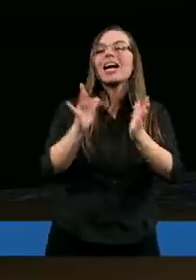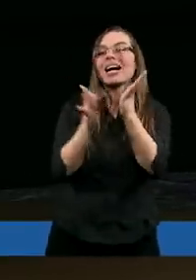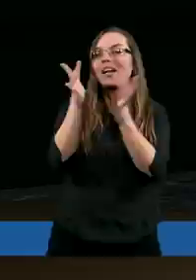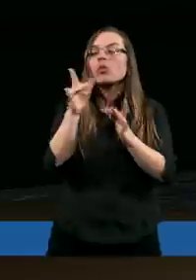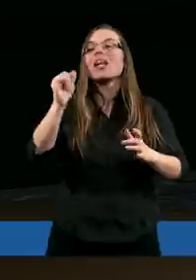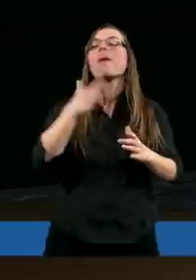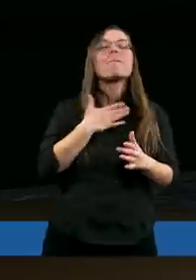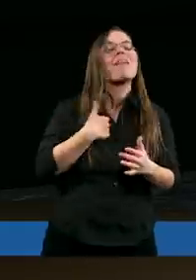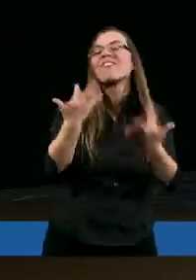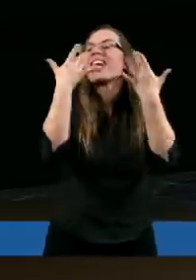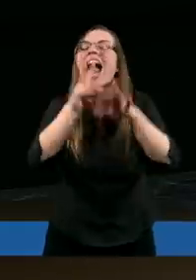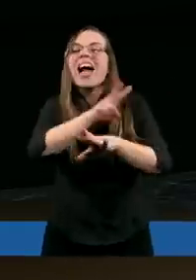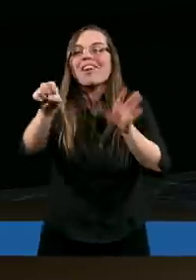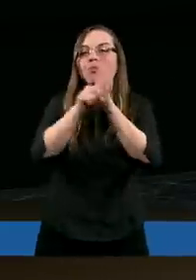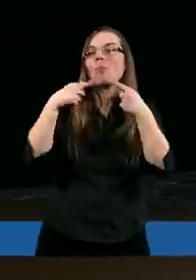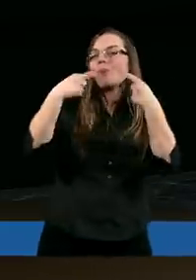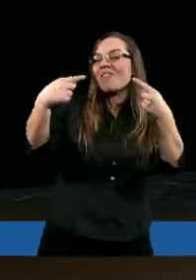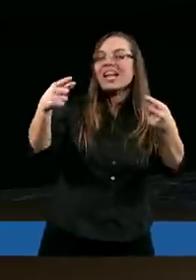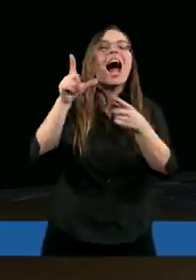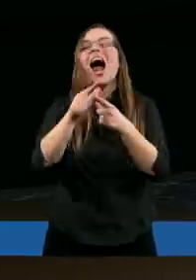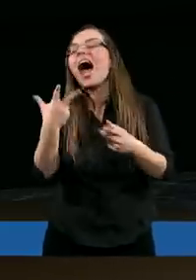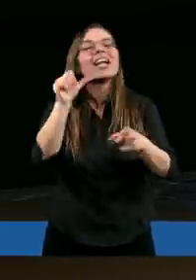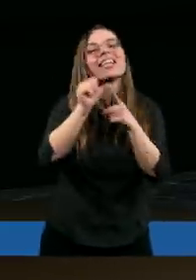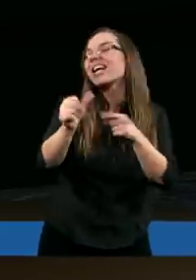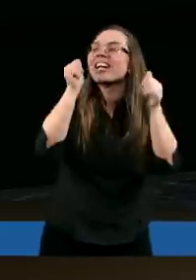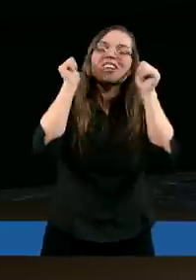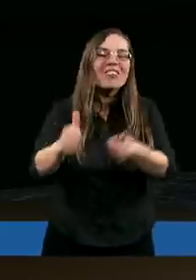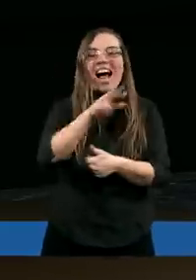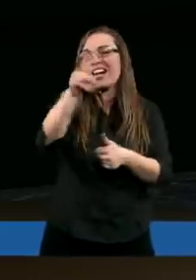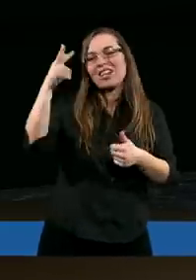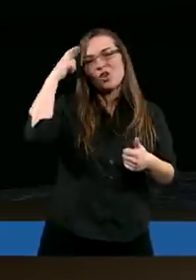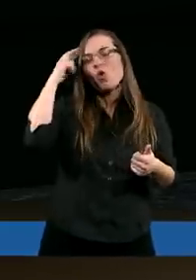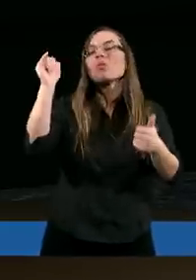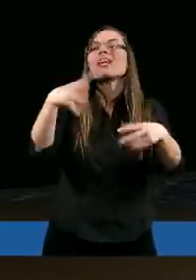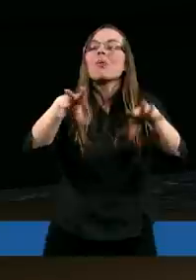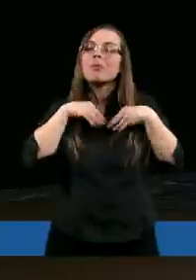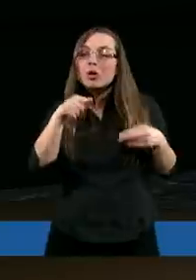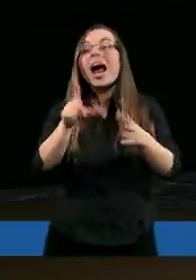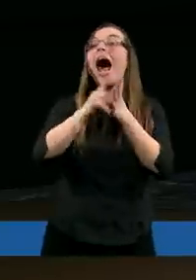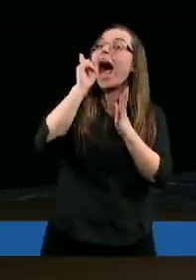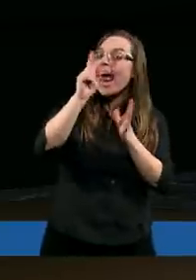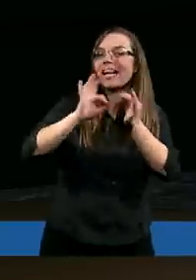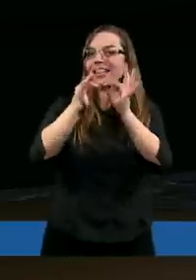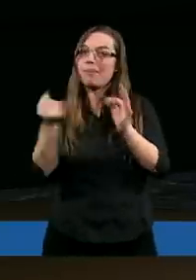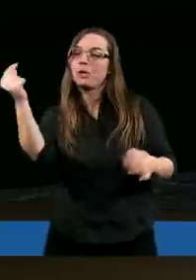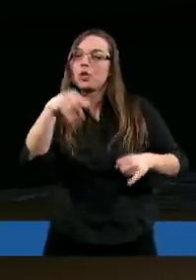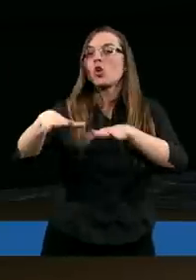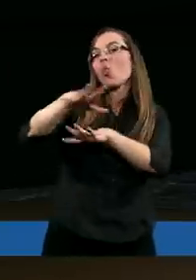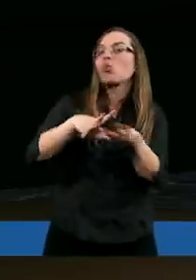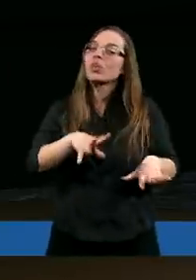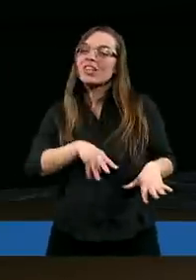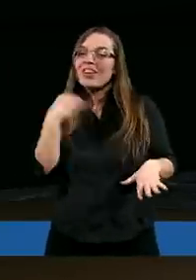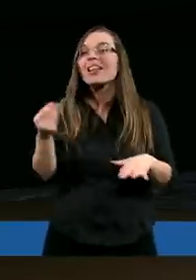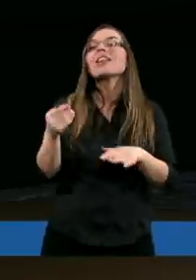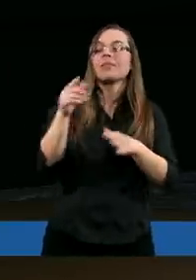tak wiele do powiedzenia, ale nie jesteście w stanie zrozumieć i przyjąć. Ale gdy przyjdzie Duch Święty.